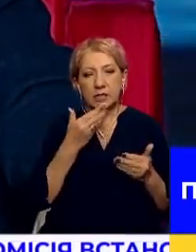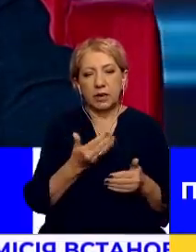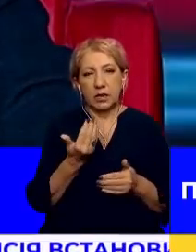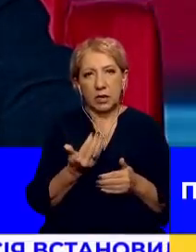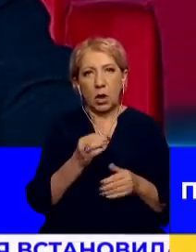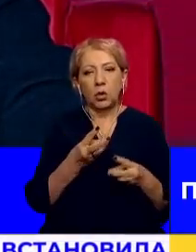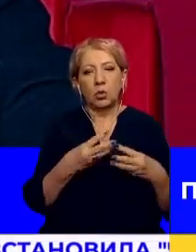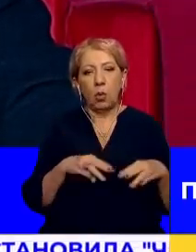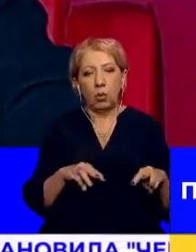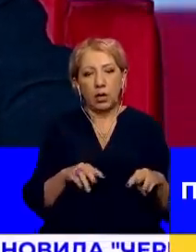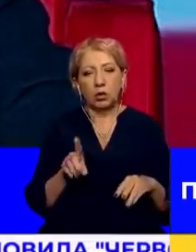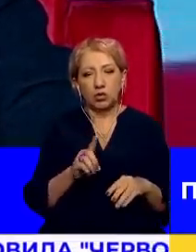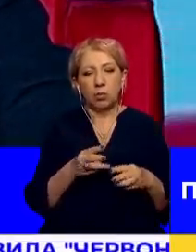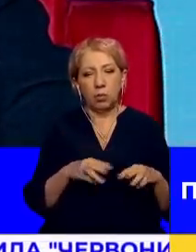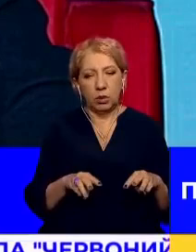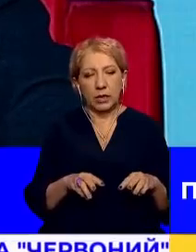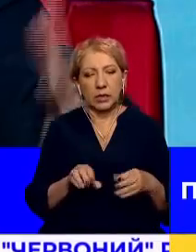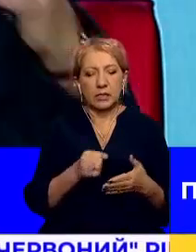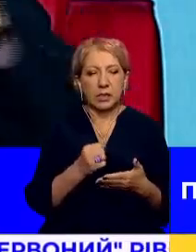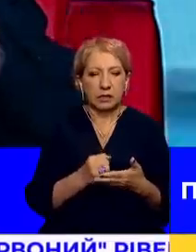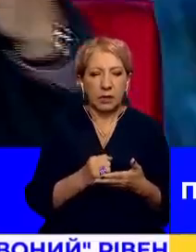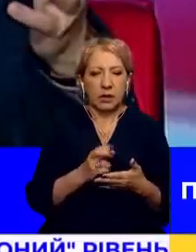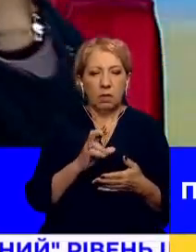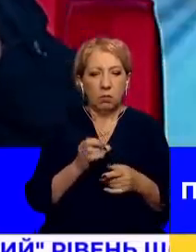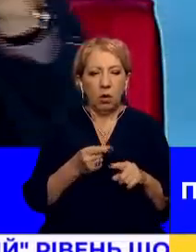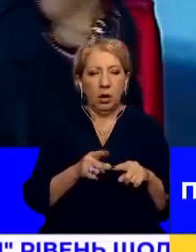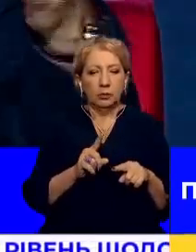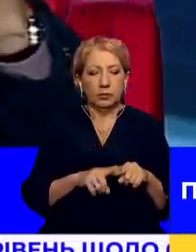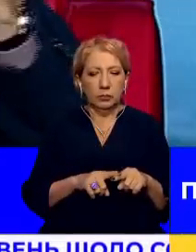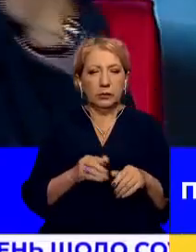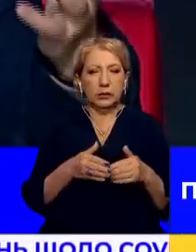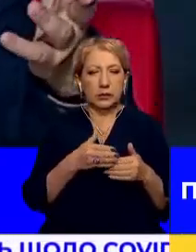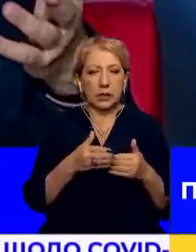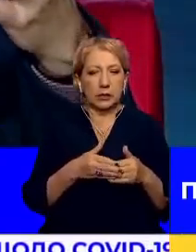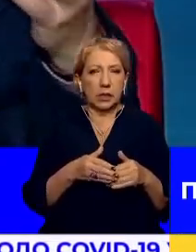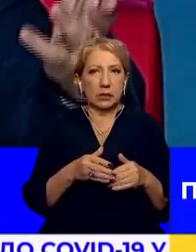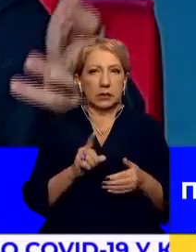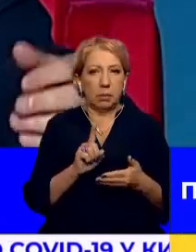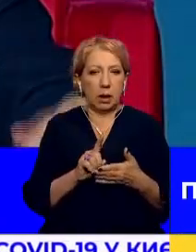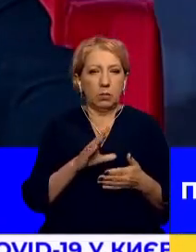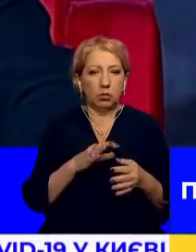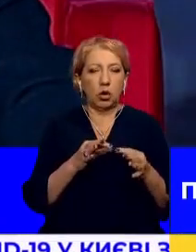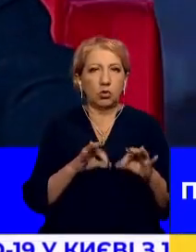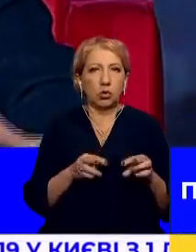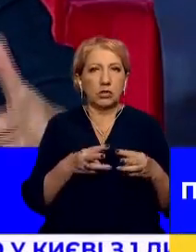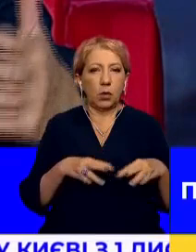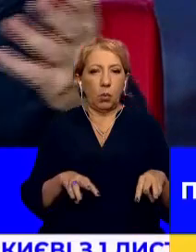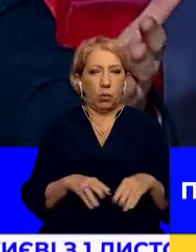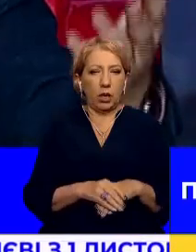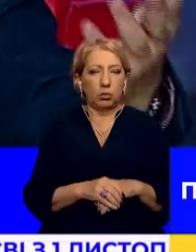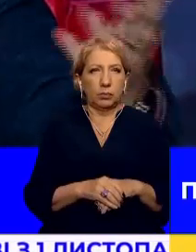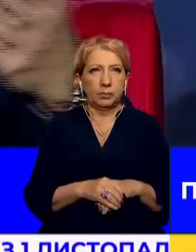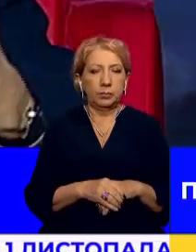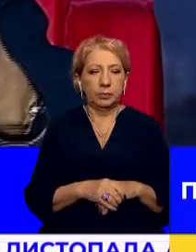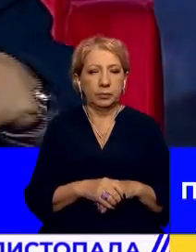і до уряду, щоб уряд там затвердив, бо ці санкції такі, вони мають бути з дозволу уряду.